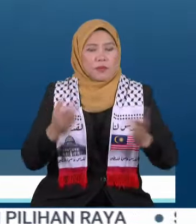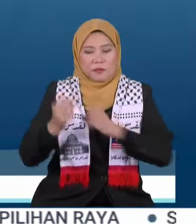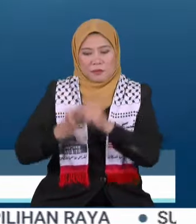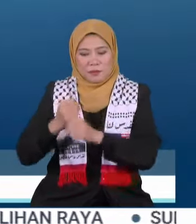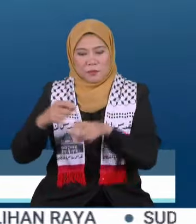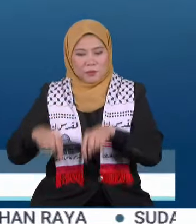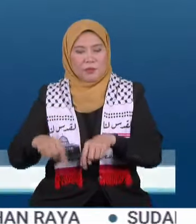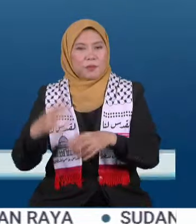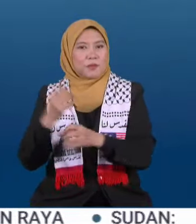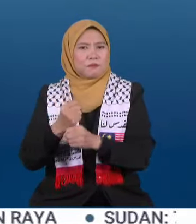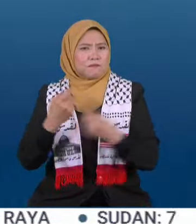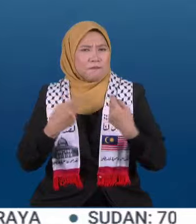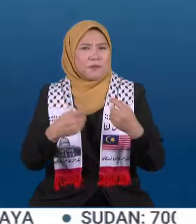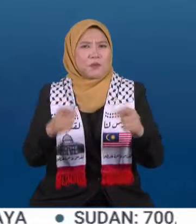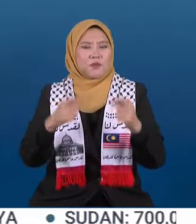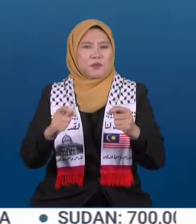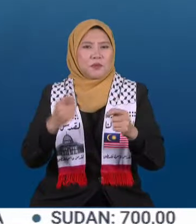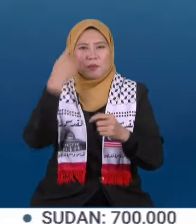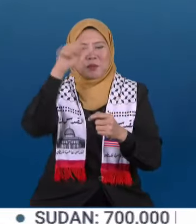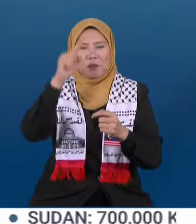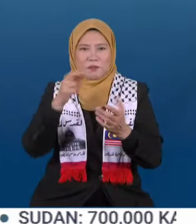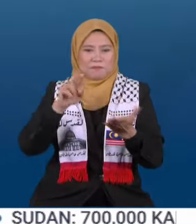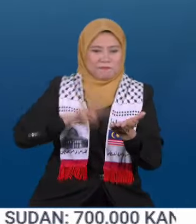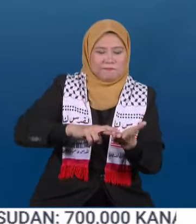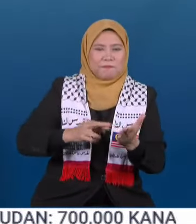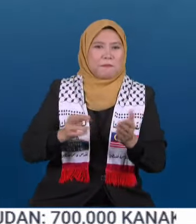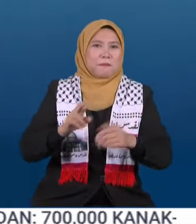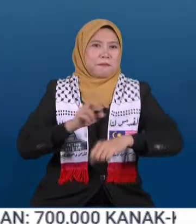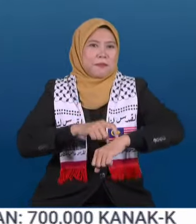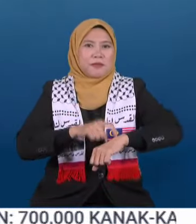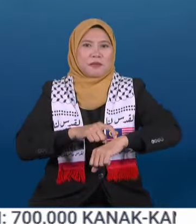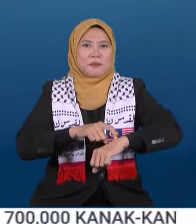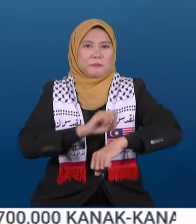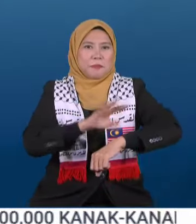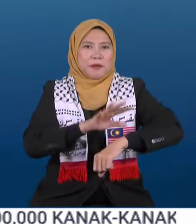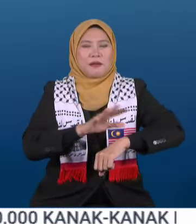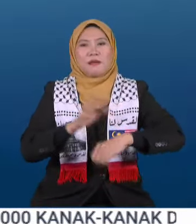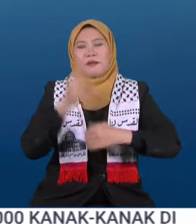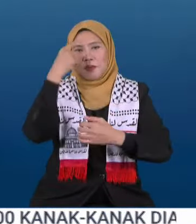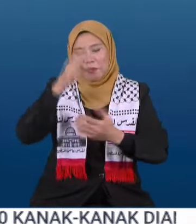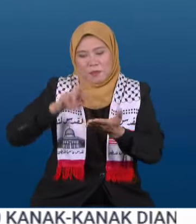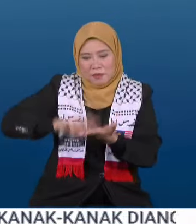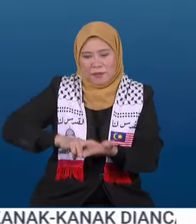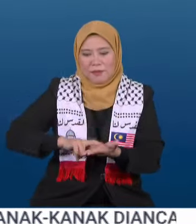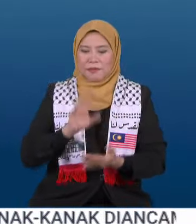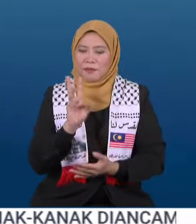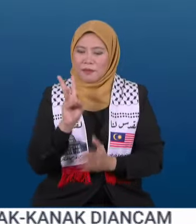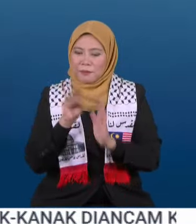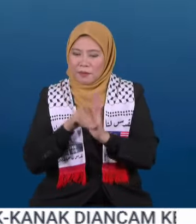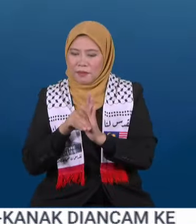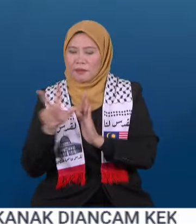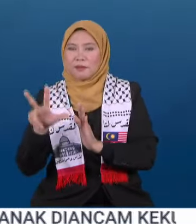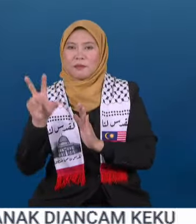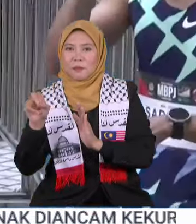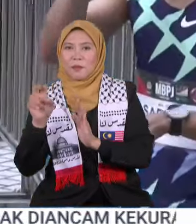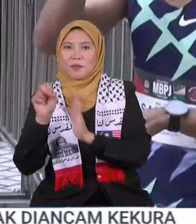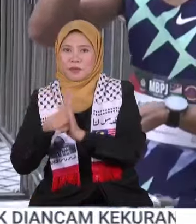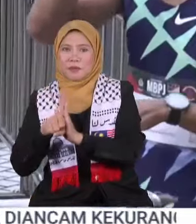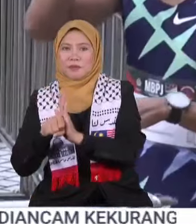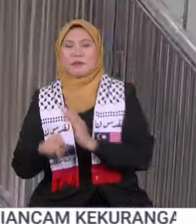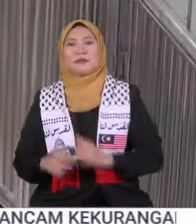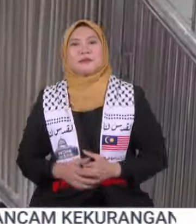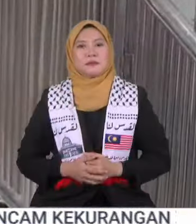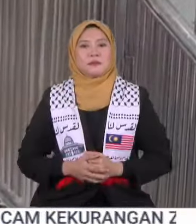ini adalah untuk cuba memecahkan catatan masa berkenaan bagi mencapai catatan 6 minit 30 saat.